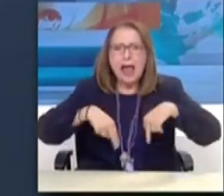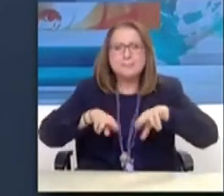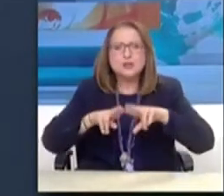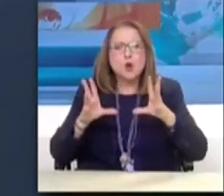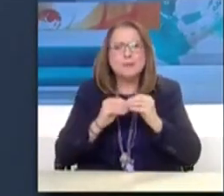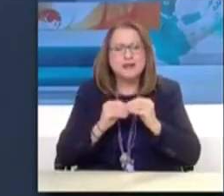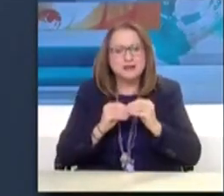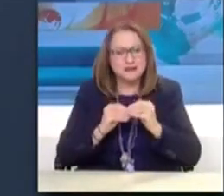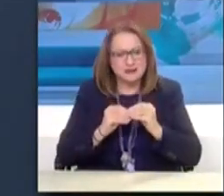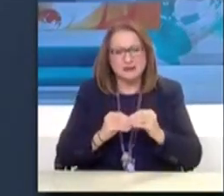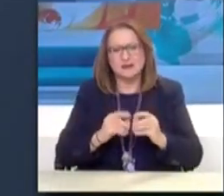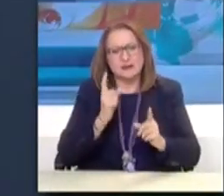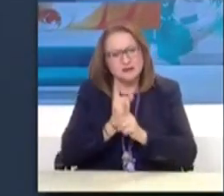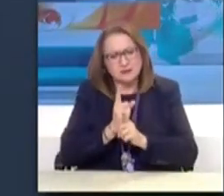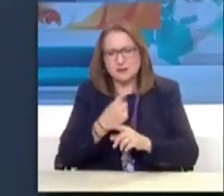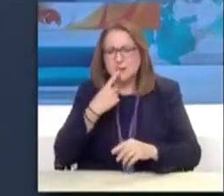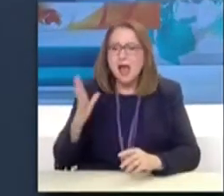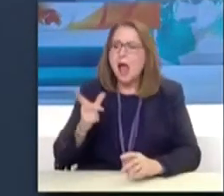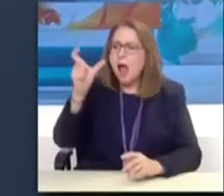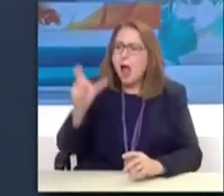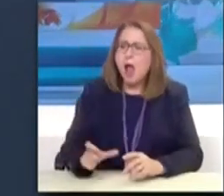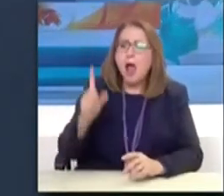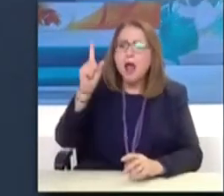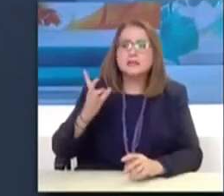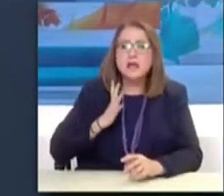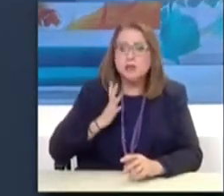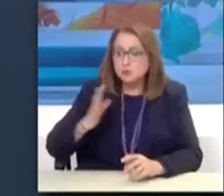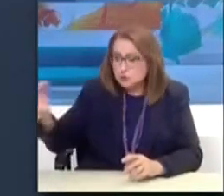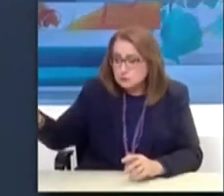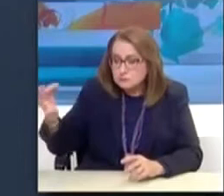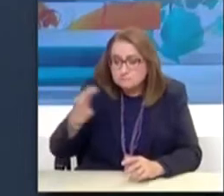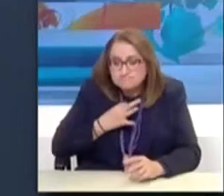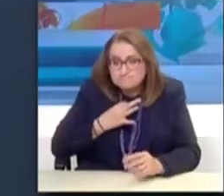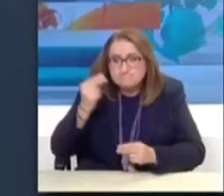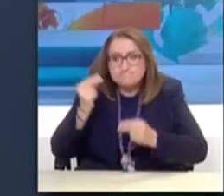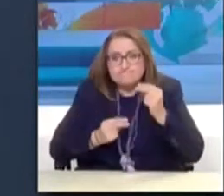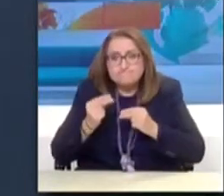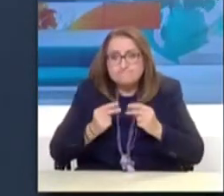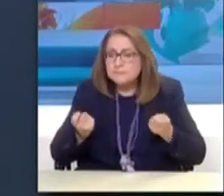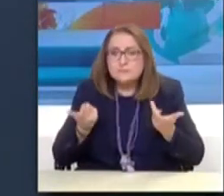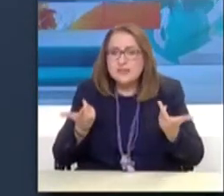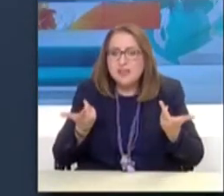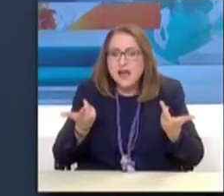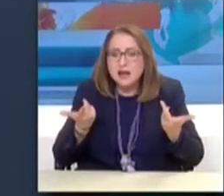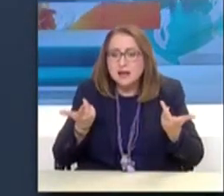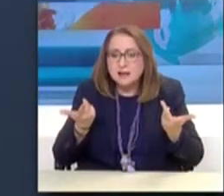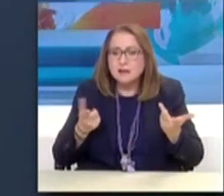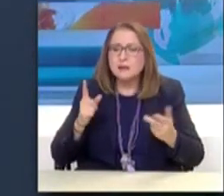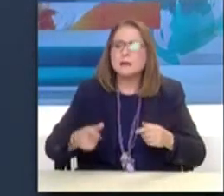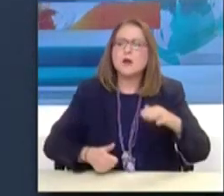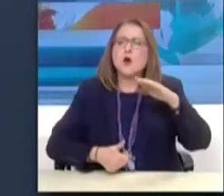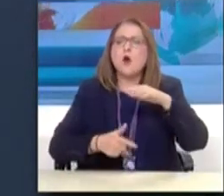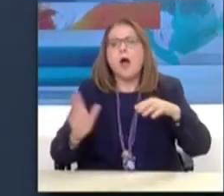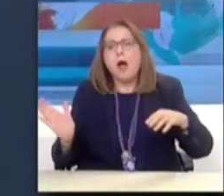εκτεθειμένος επαγγελματίας υγείας μπορεί να συνεχίσει την εργασία του. Με απόφαση του Προέδρου και της Επιτροπής Λοιμώξεων του